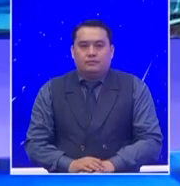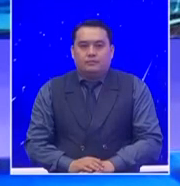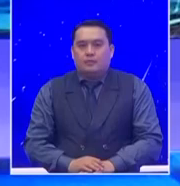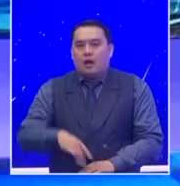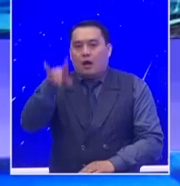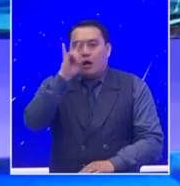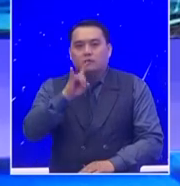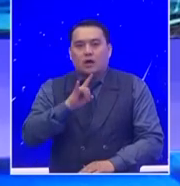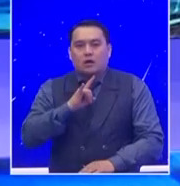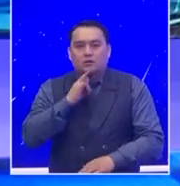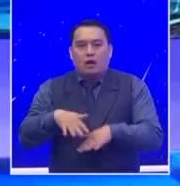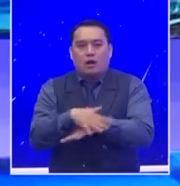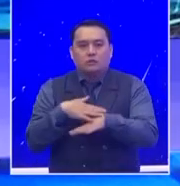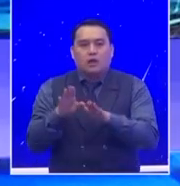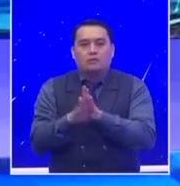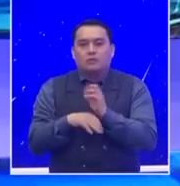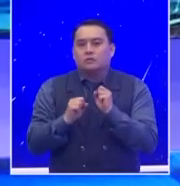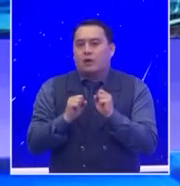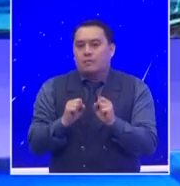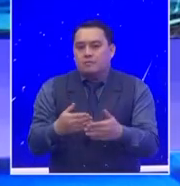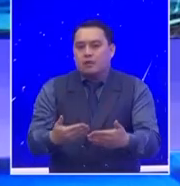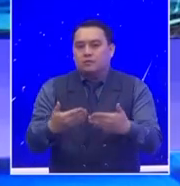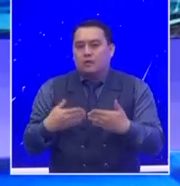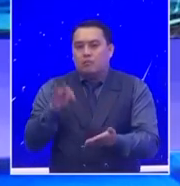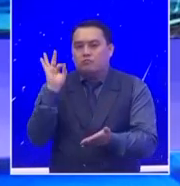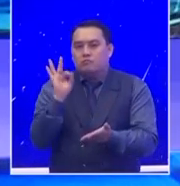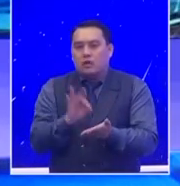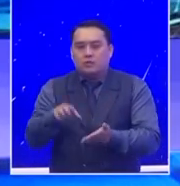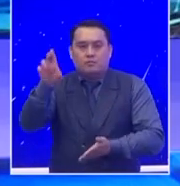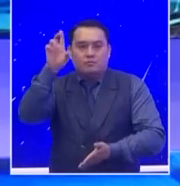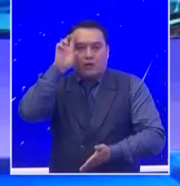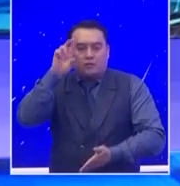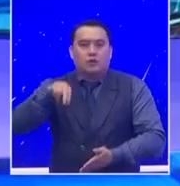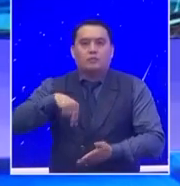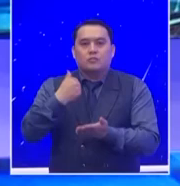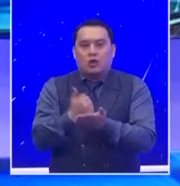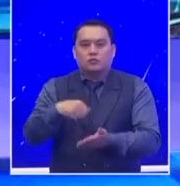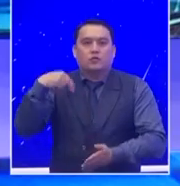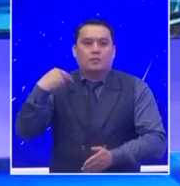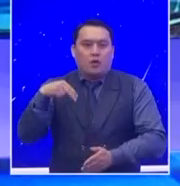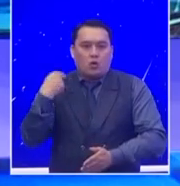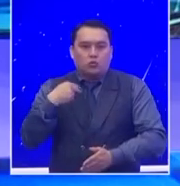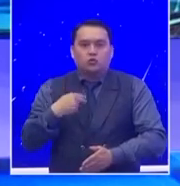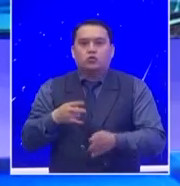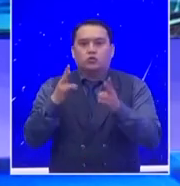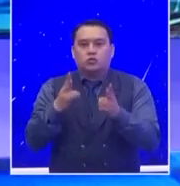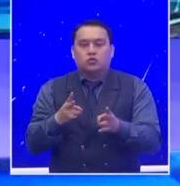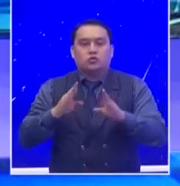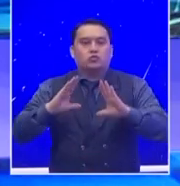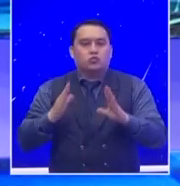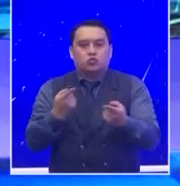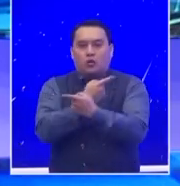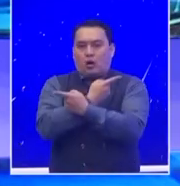Қазақстан Республикасы халқының қауіпсіздігін қамтамасыз ету мақсатында мемлекет басшысы Қасым Жомарт Тоқаев кеше елімізде төтенше жағдай жария